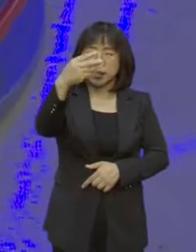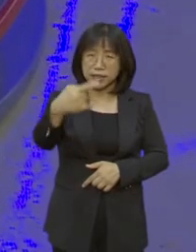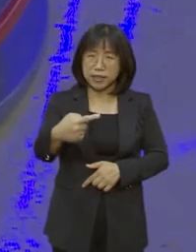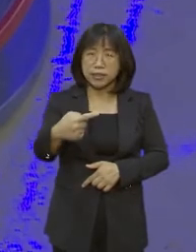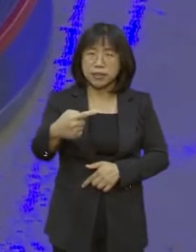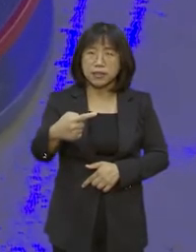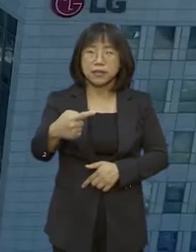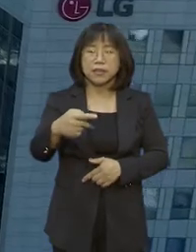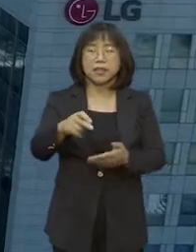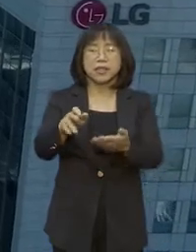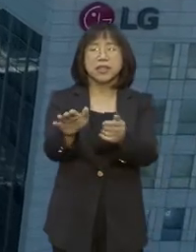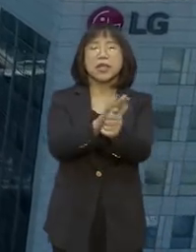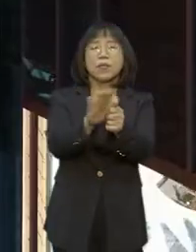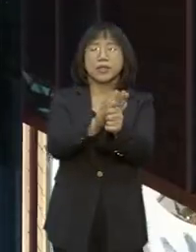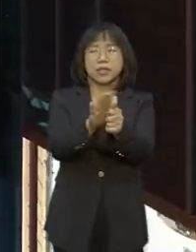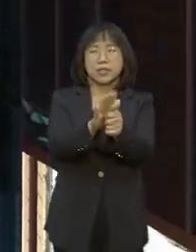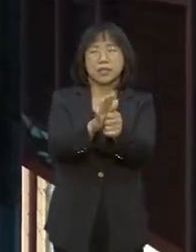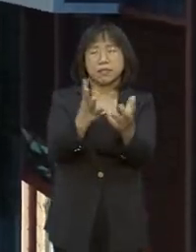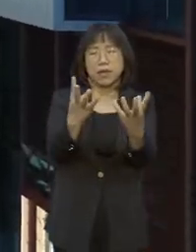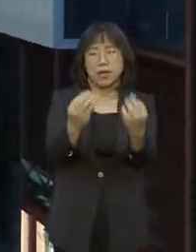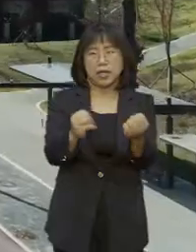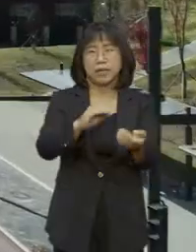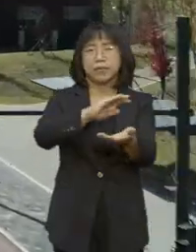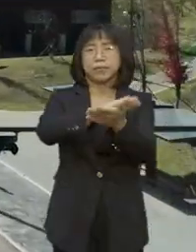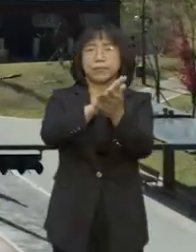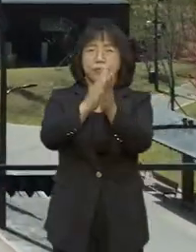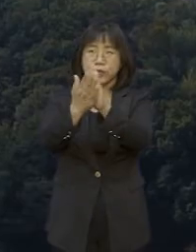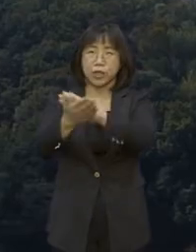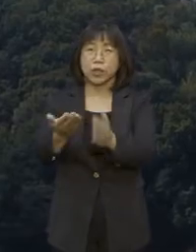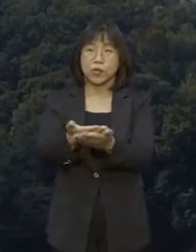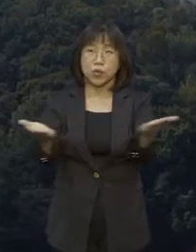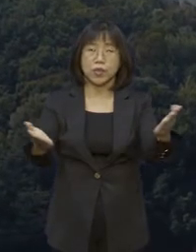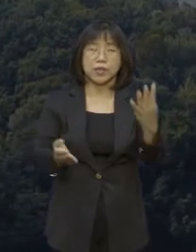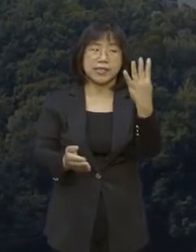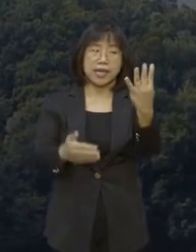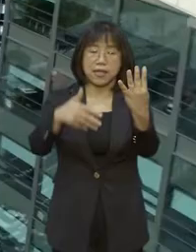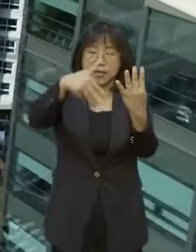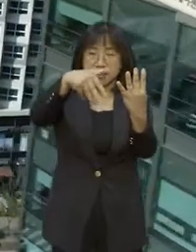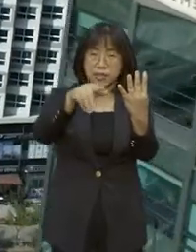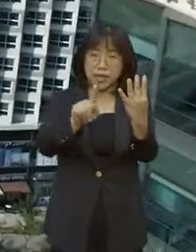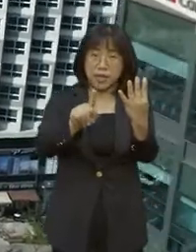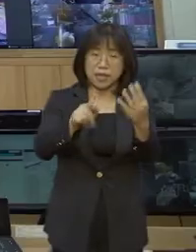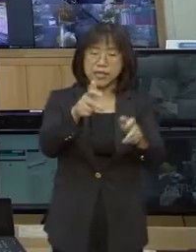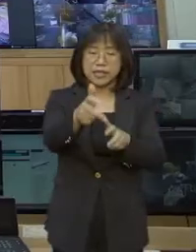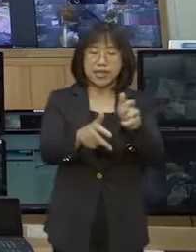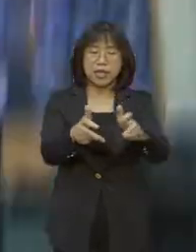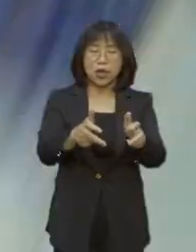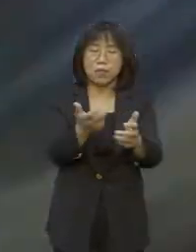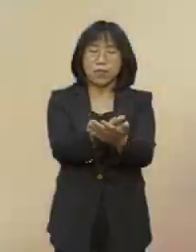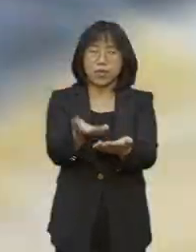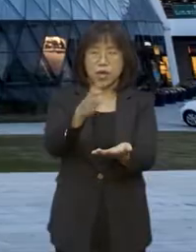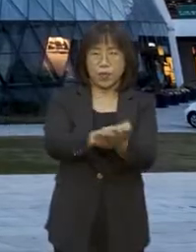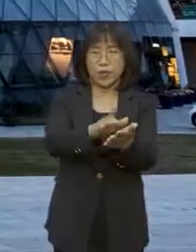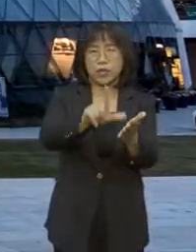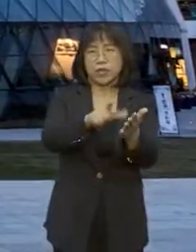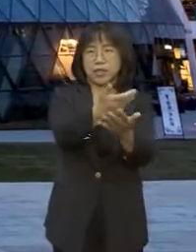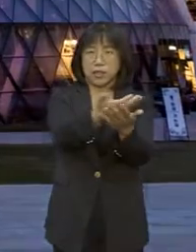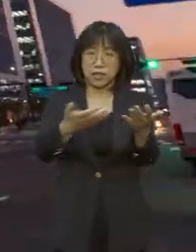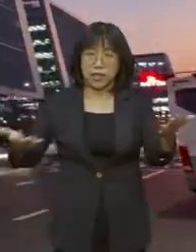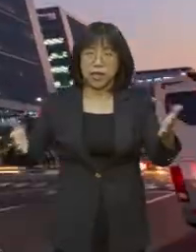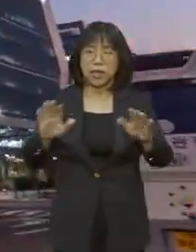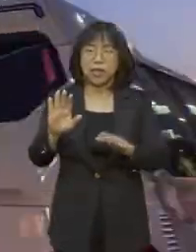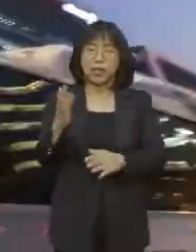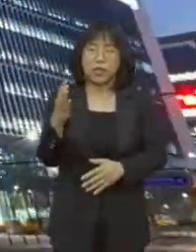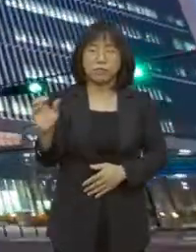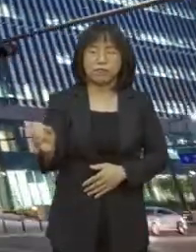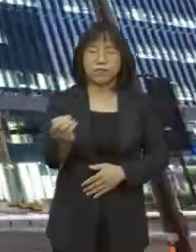스마트 서비스가 지역의 새로운 변화를 이끌어내고 있습니다. 4차 산업혁명 시대, 강서구는 기존